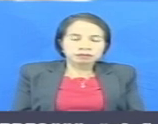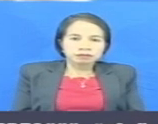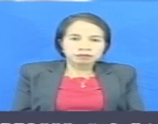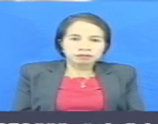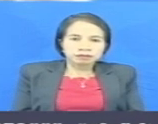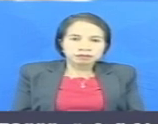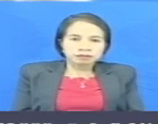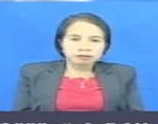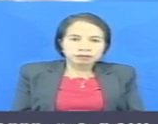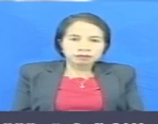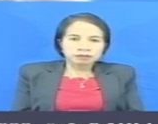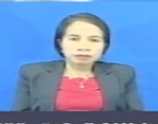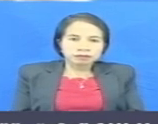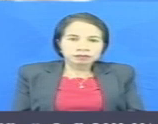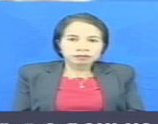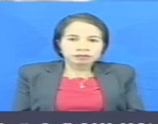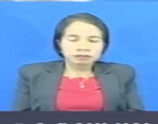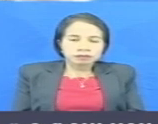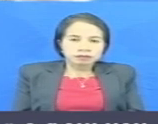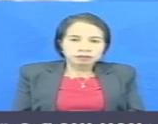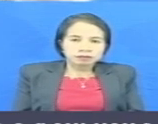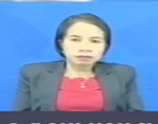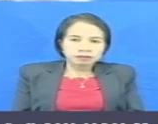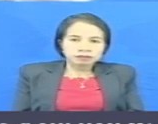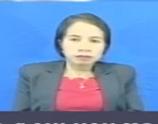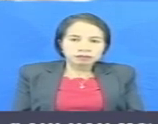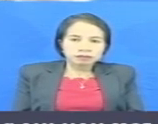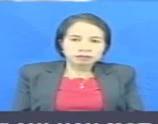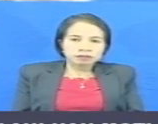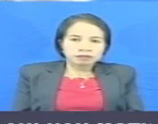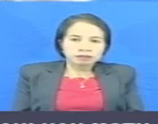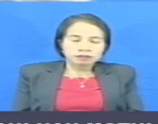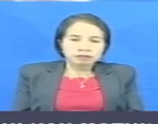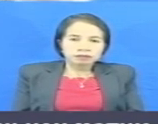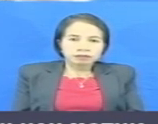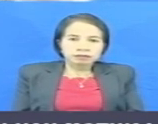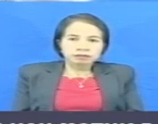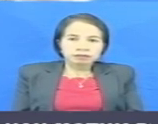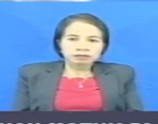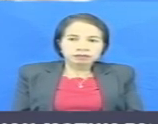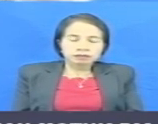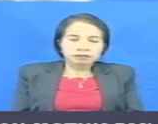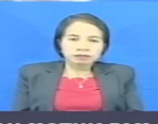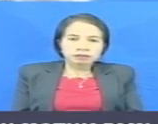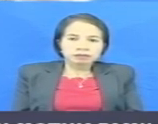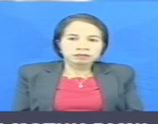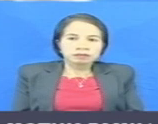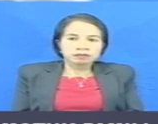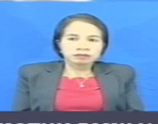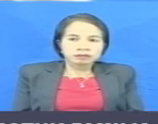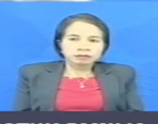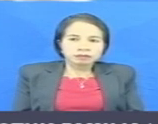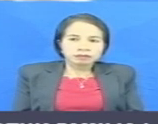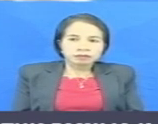Tokyo abang ho kondisau tempo seudang. Honya temperatura minimum 2, temperatura maksimum 10 grau Celsius. Enquanto ia